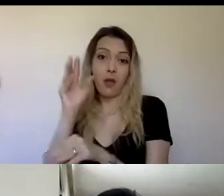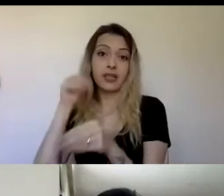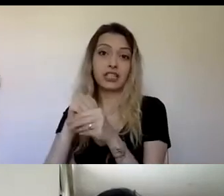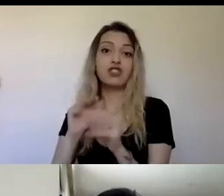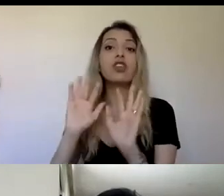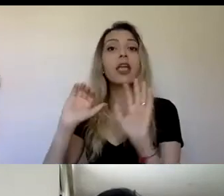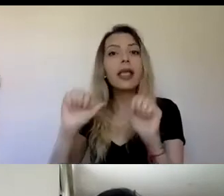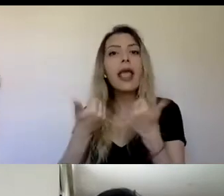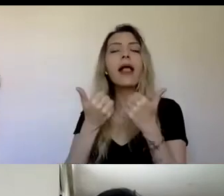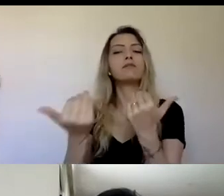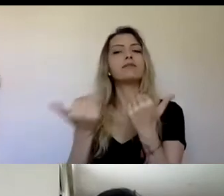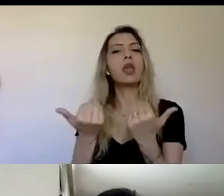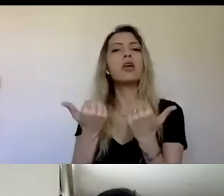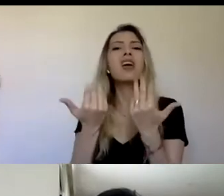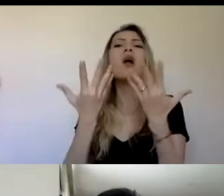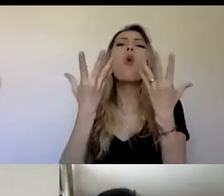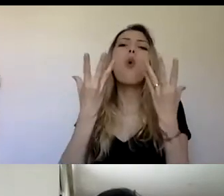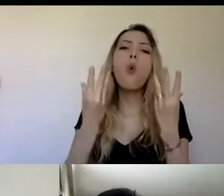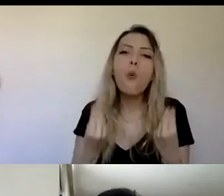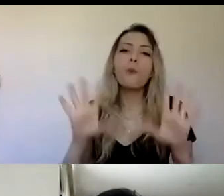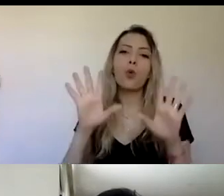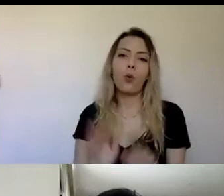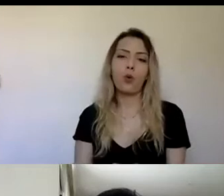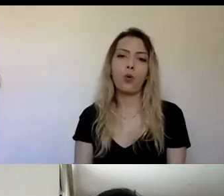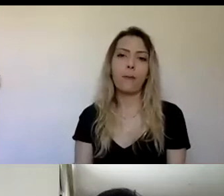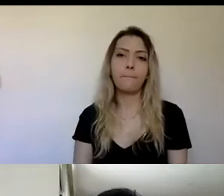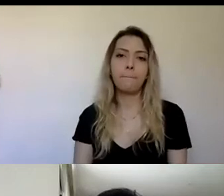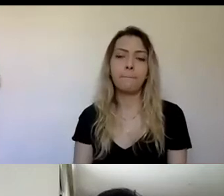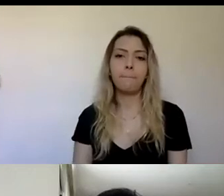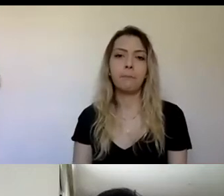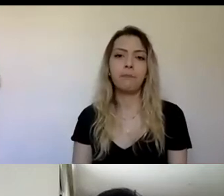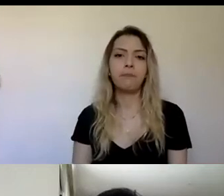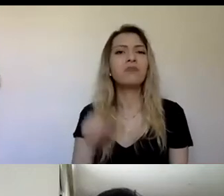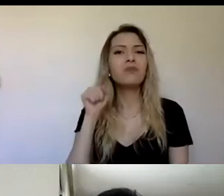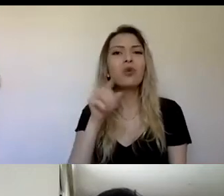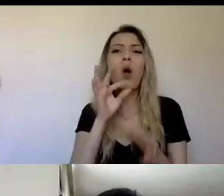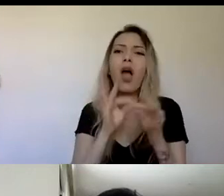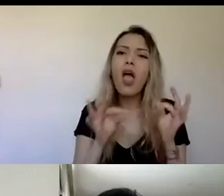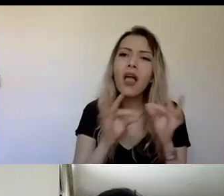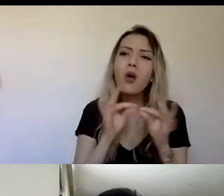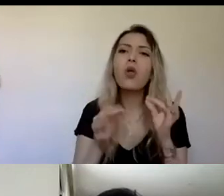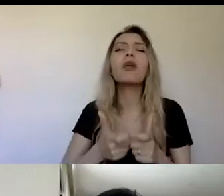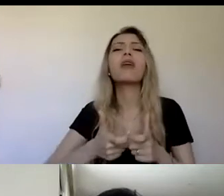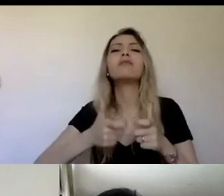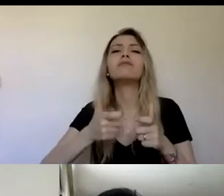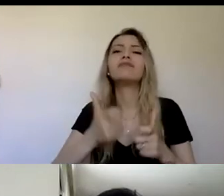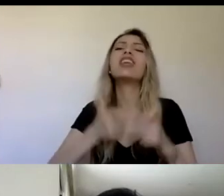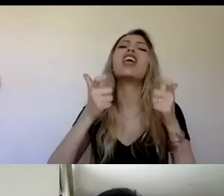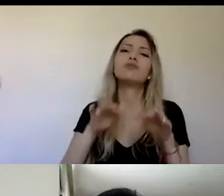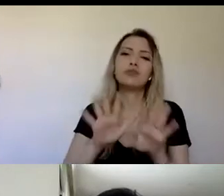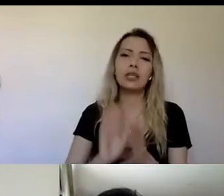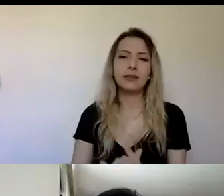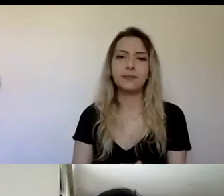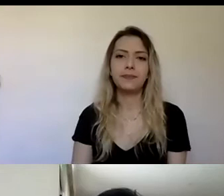destekler sağlanmıyor insanlara. Bununla ilgili ekonomik yapı geliştirilmemiş.